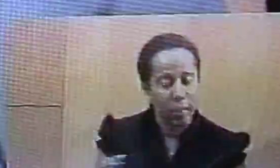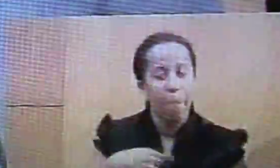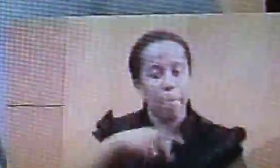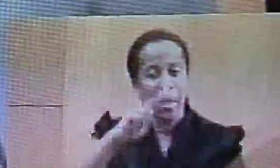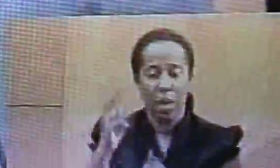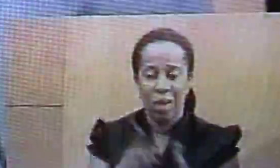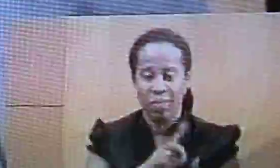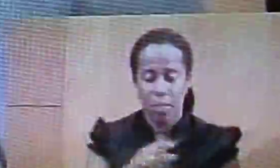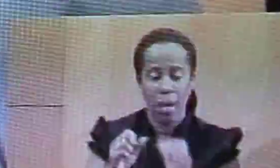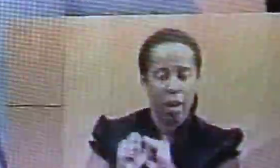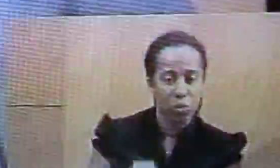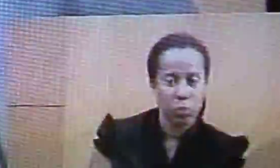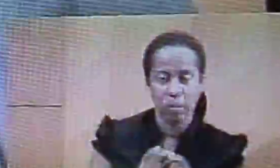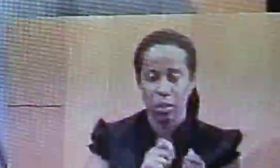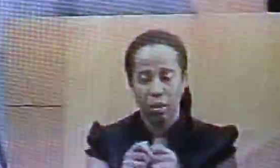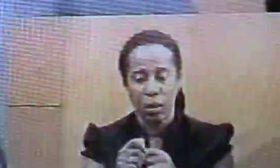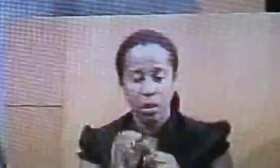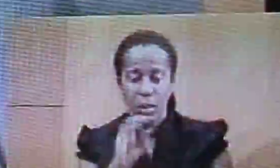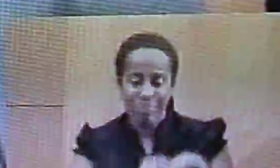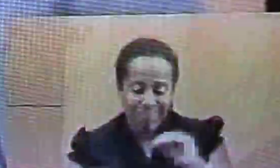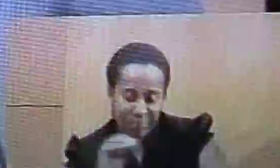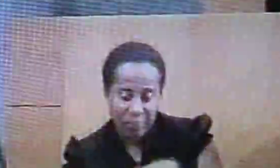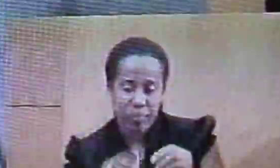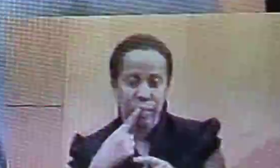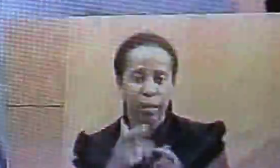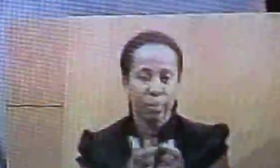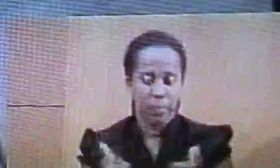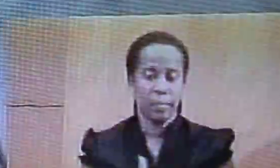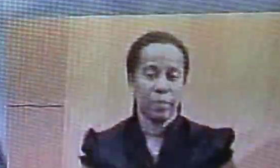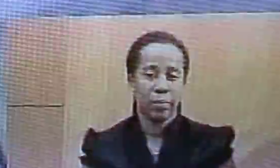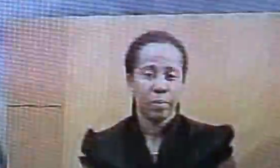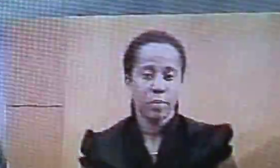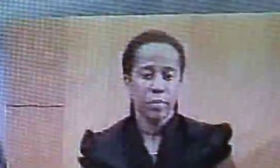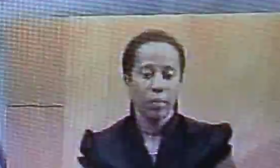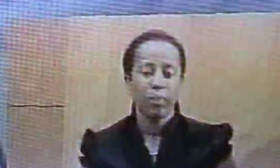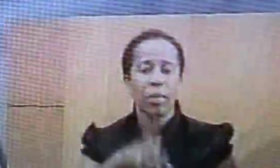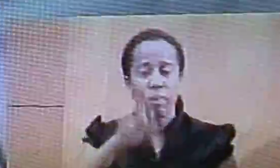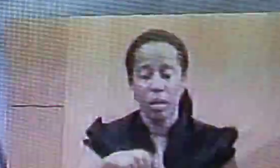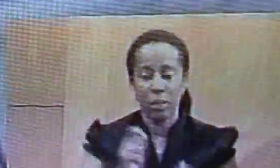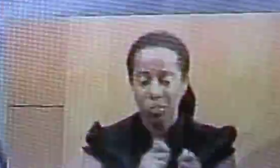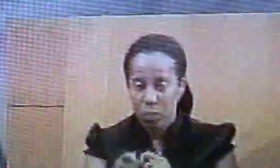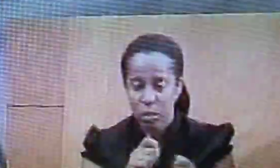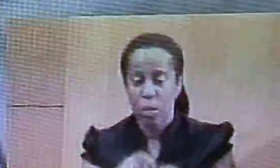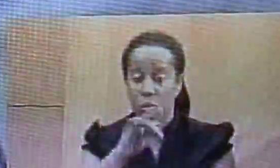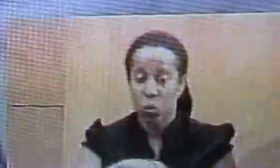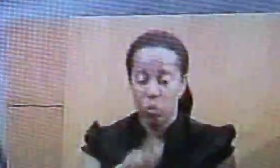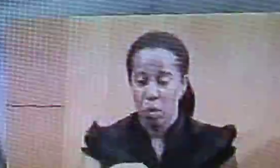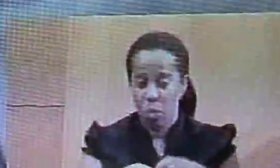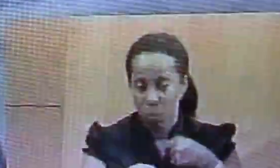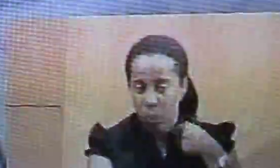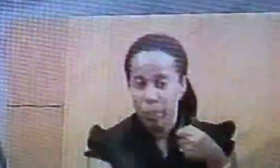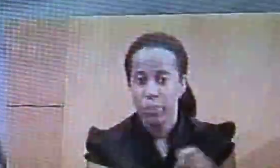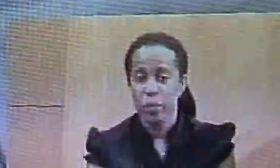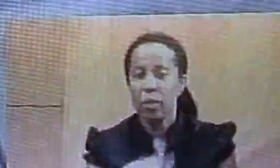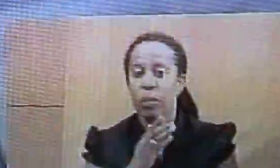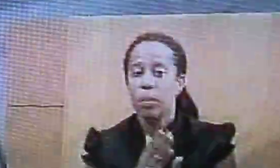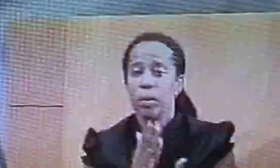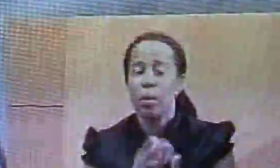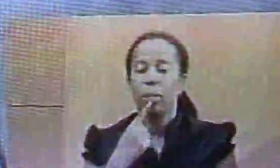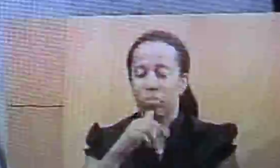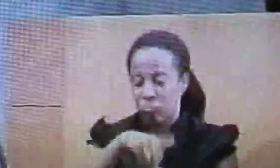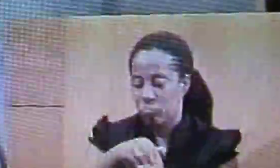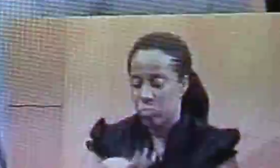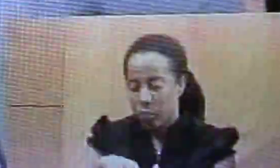à assumer l'entretien. Il a fallu négocier, ça a duré longtemps, parce qu'il y avait une certaine réticence au conseil